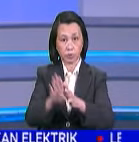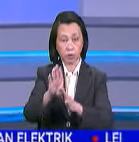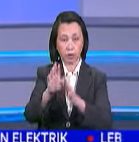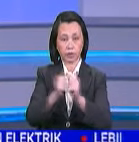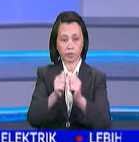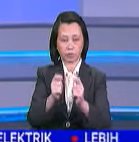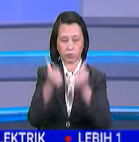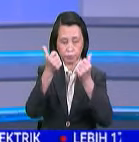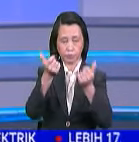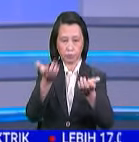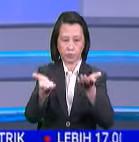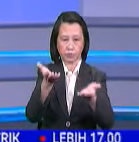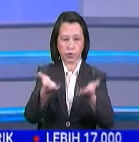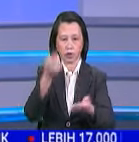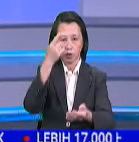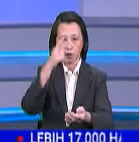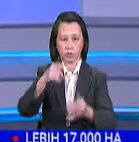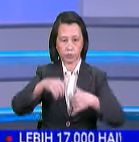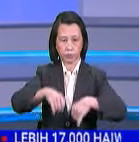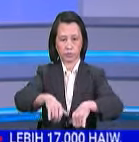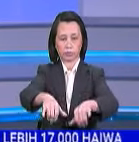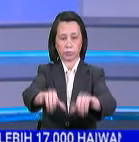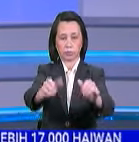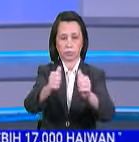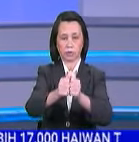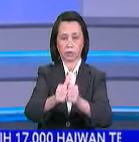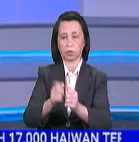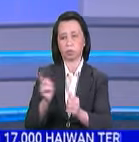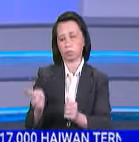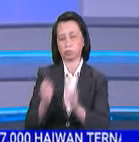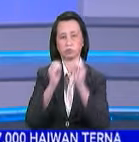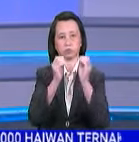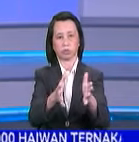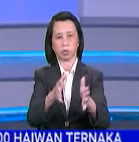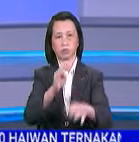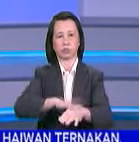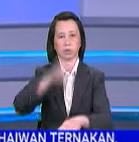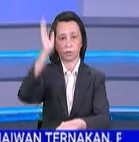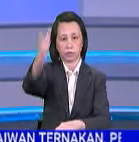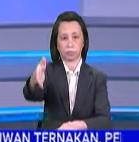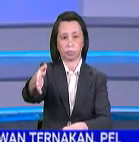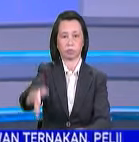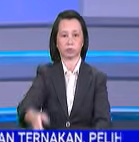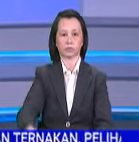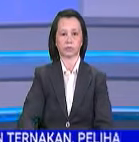dengan secepat mungkin bagi meneruskan legasi yang ditinggalkannya pada masa hadapan.